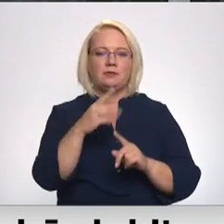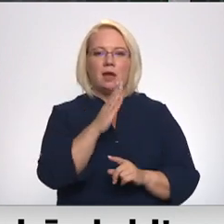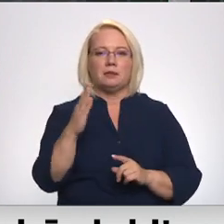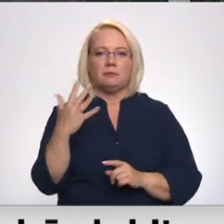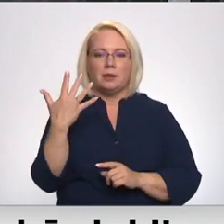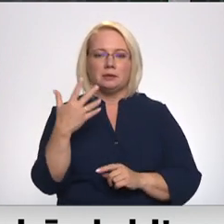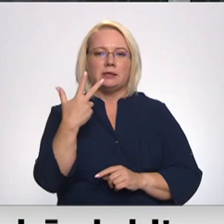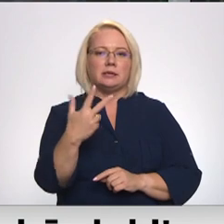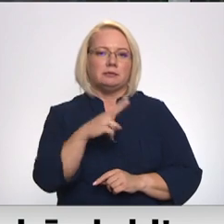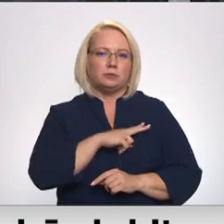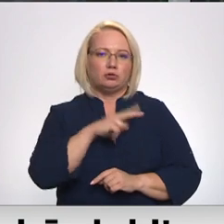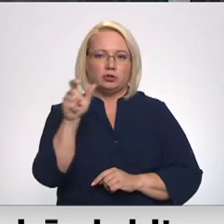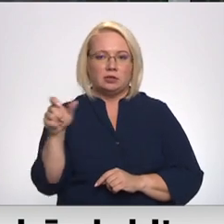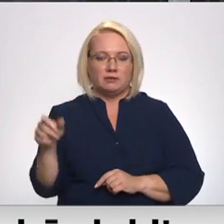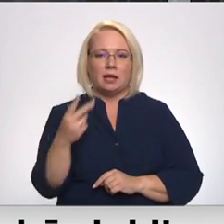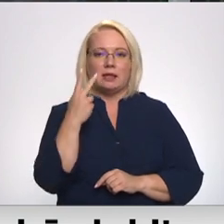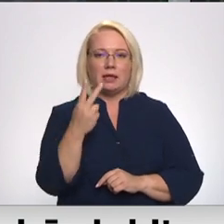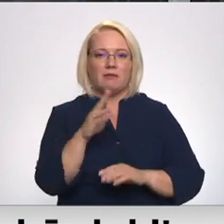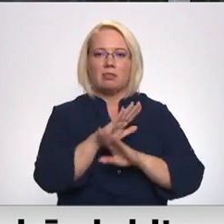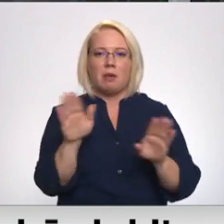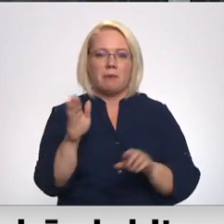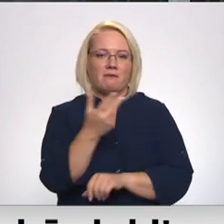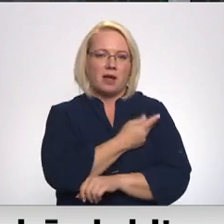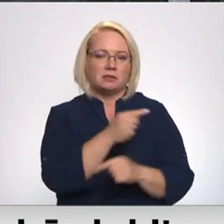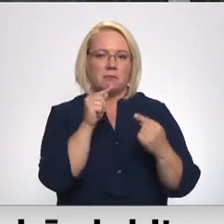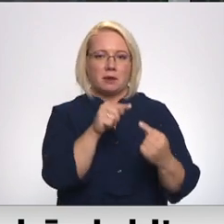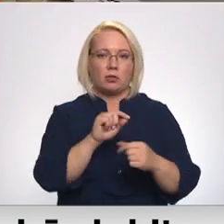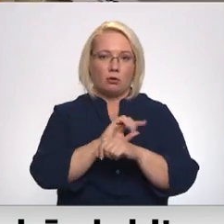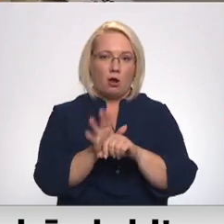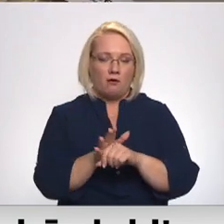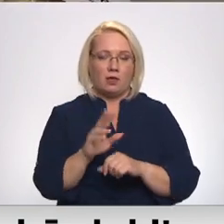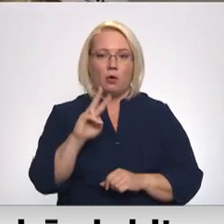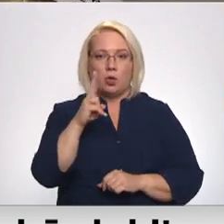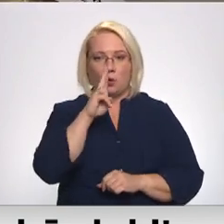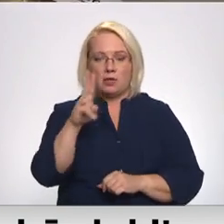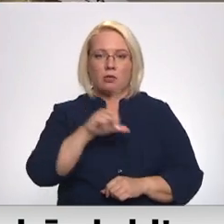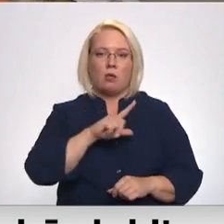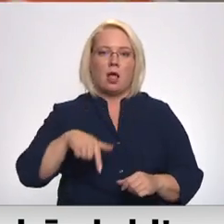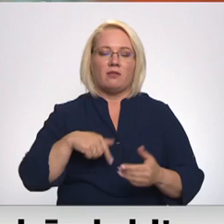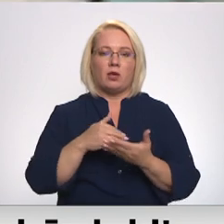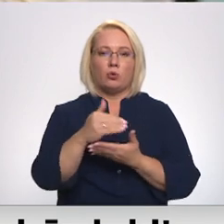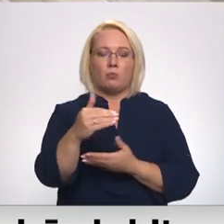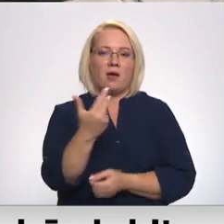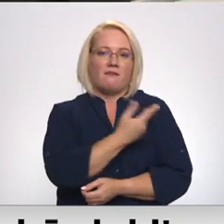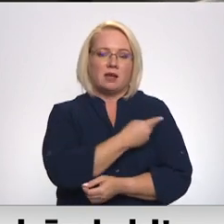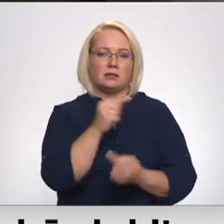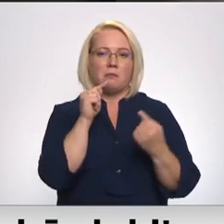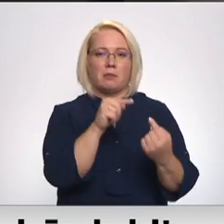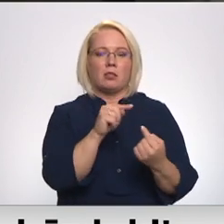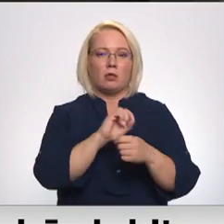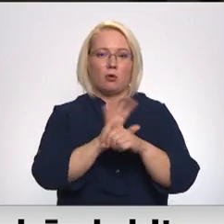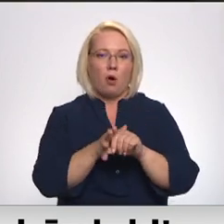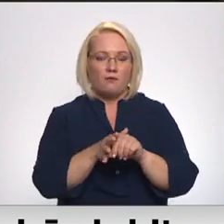par 3 mirušiem cilvēkiem un 2 no viņiem nebija vakcinēti pret vīrusu. Jau otro nedēļu Latvijā turpinās vakcinācija pret